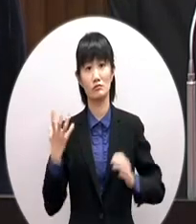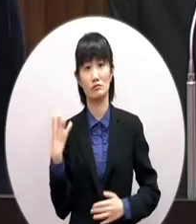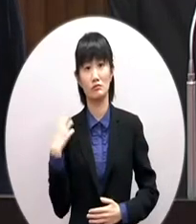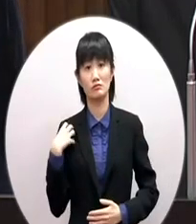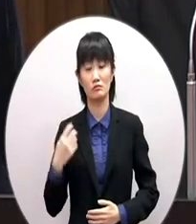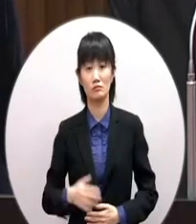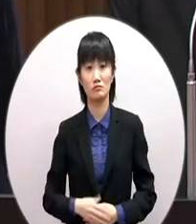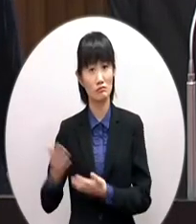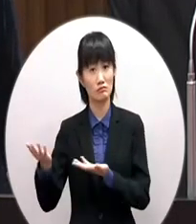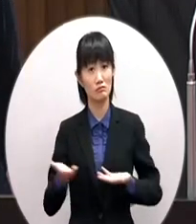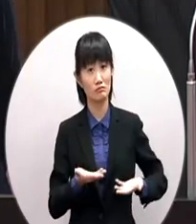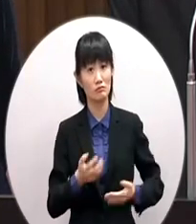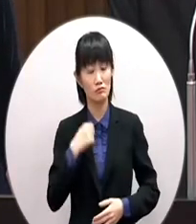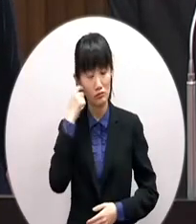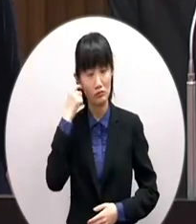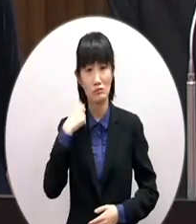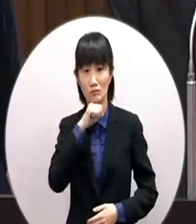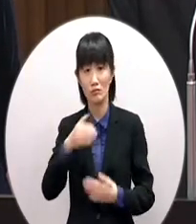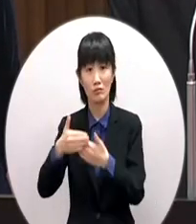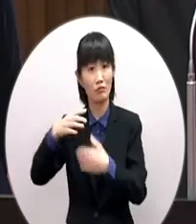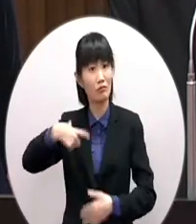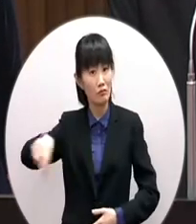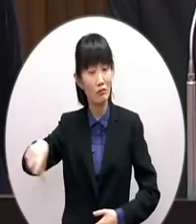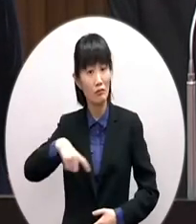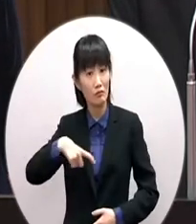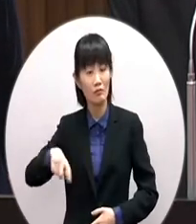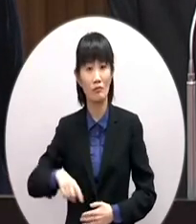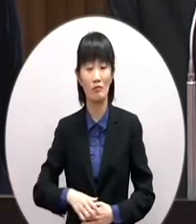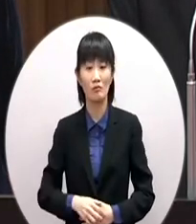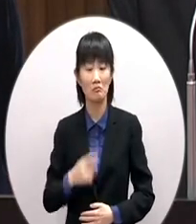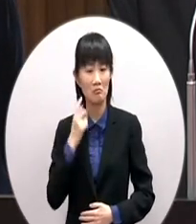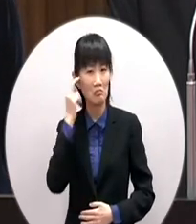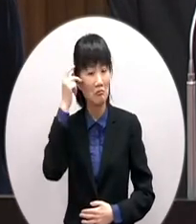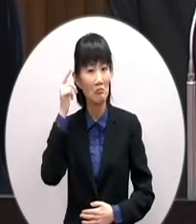现在两岸目前的状况，其实是